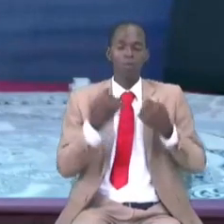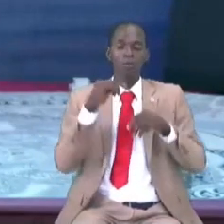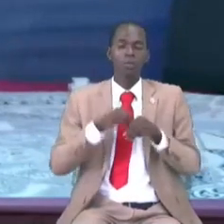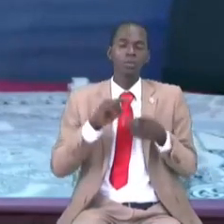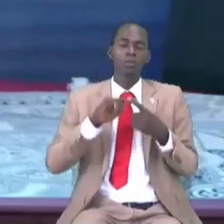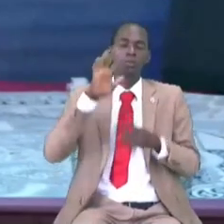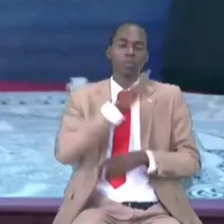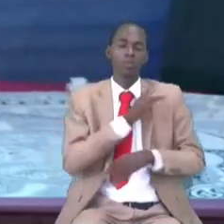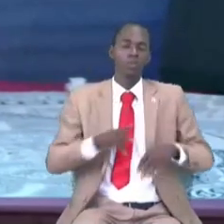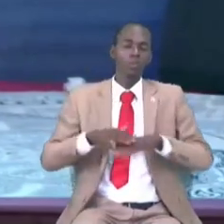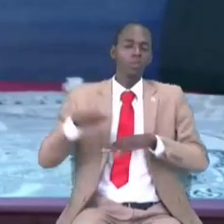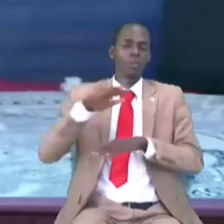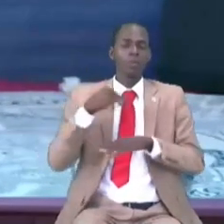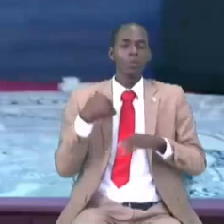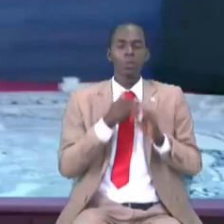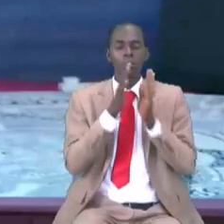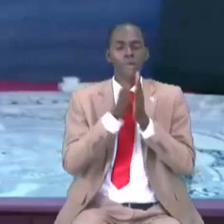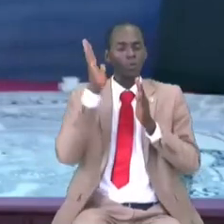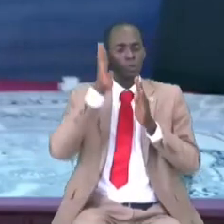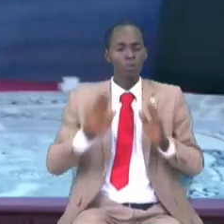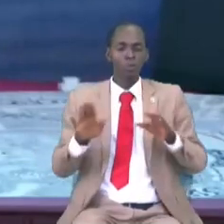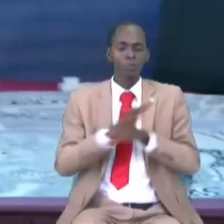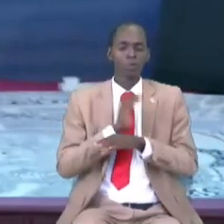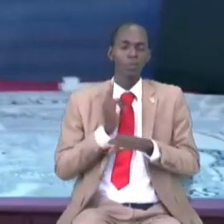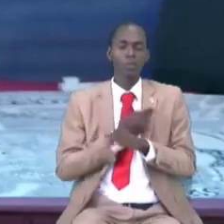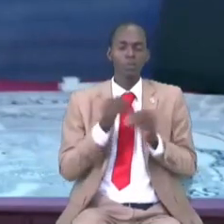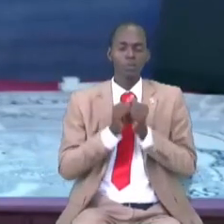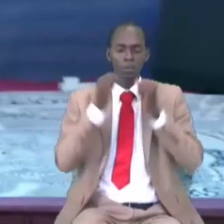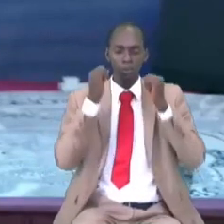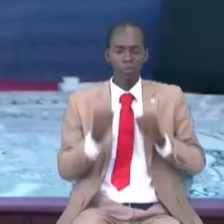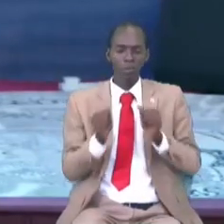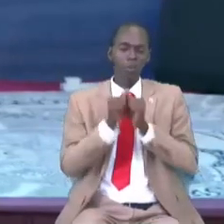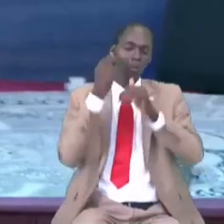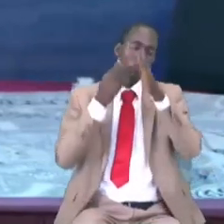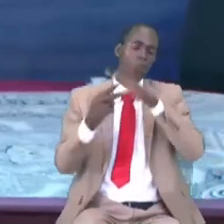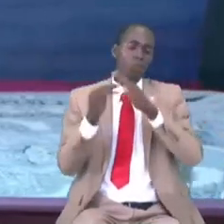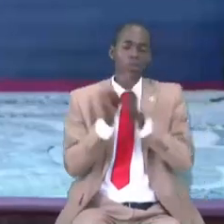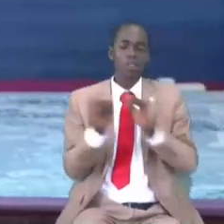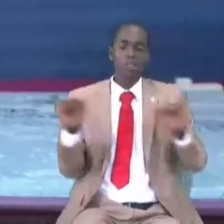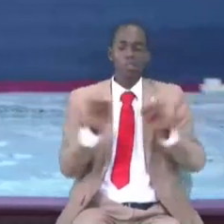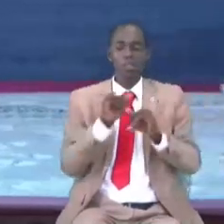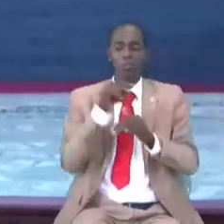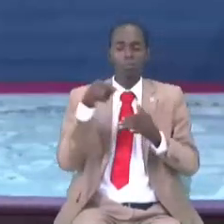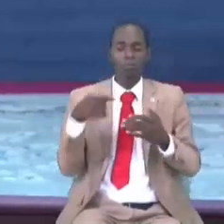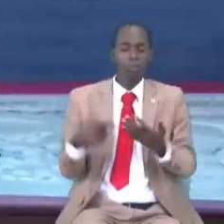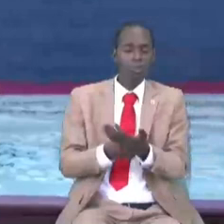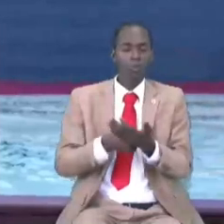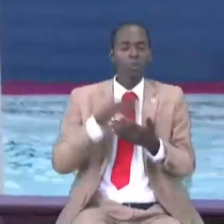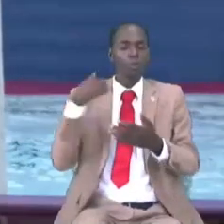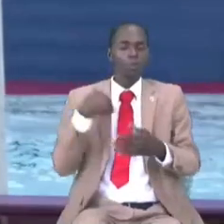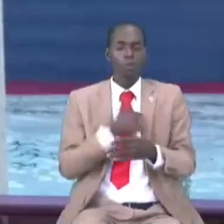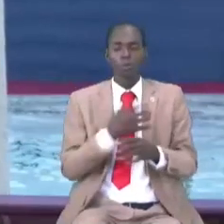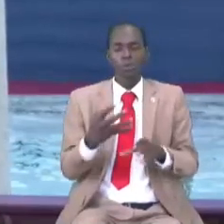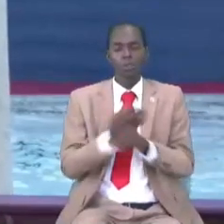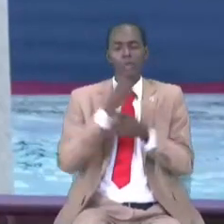vision, afin que ce même évangile, que nous puissions l'amener partout dans le monde, et